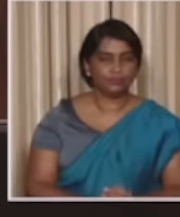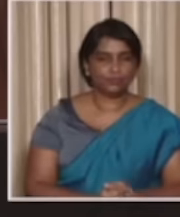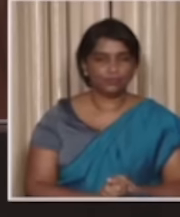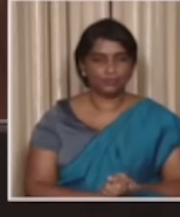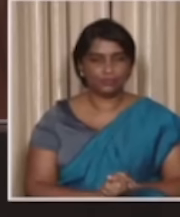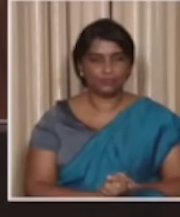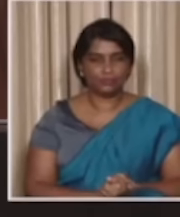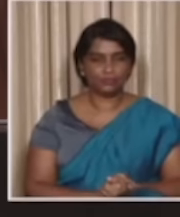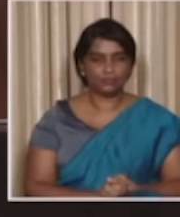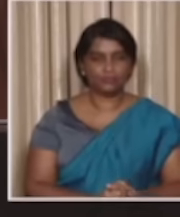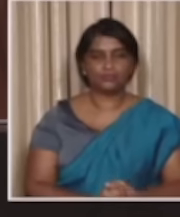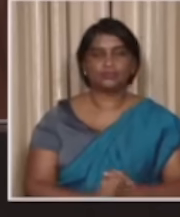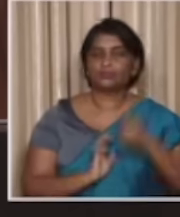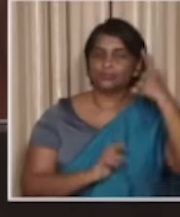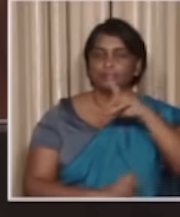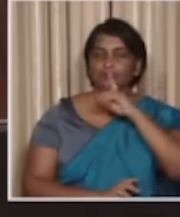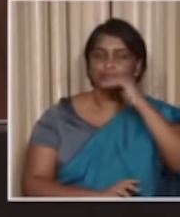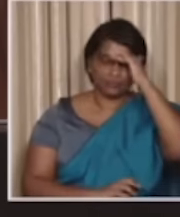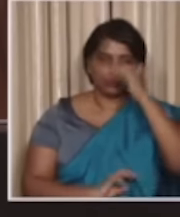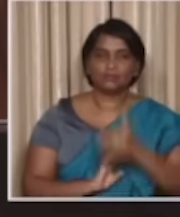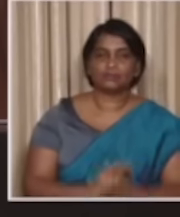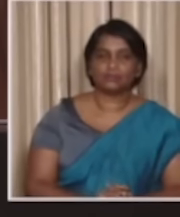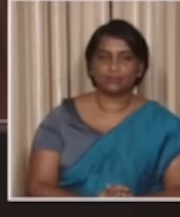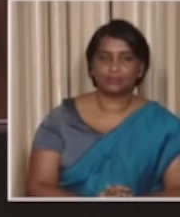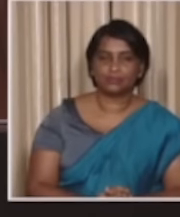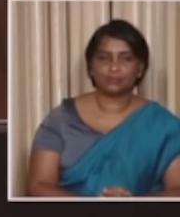සභානායකතුමා ගරු නියෝජ්‍ය කතානායකතුමනි